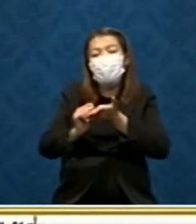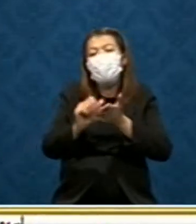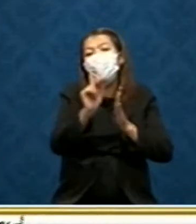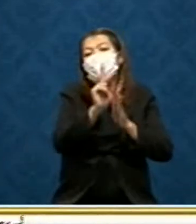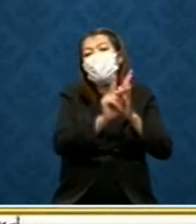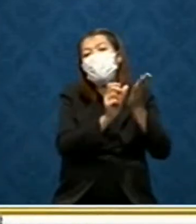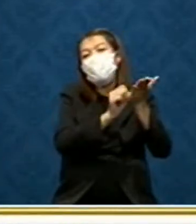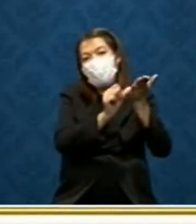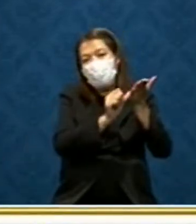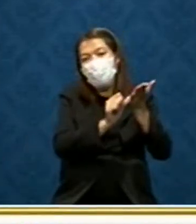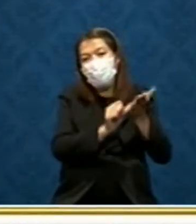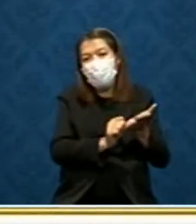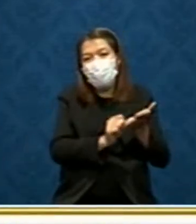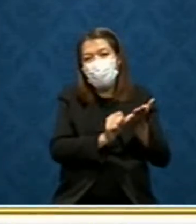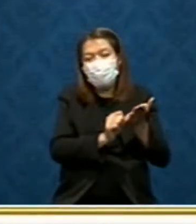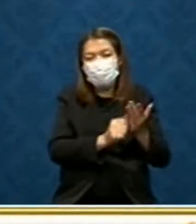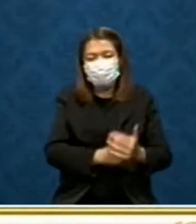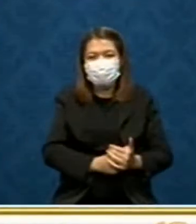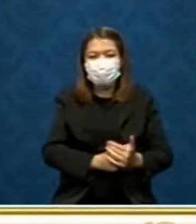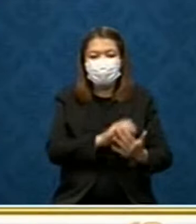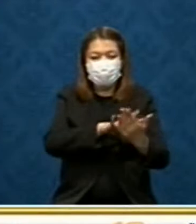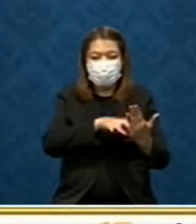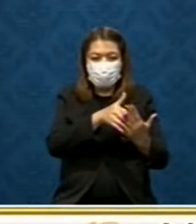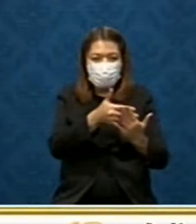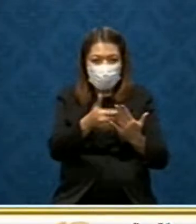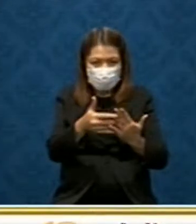ติธรมนูลธChat liebe หัก